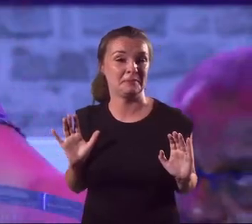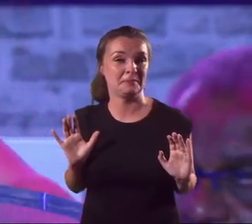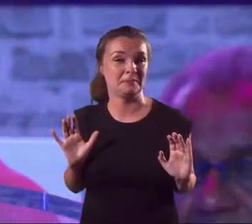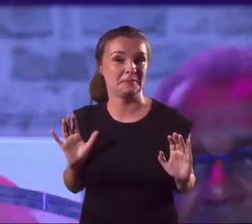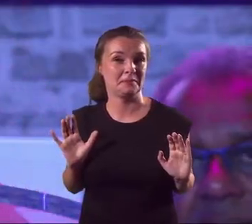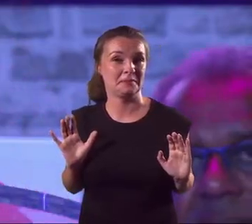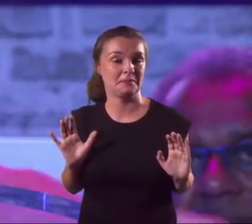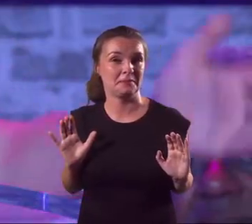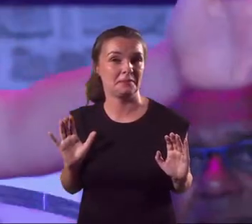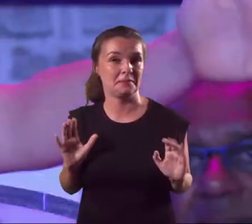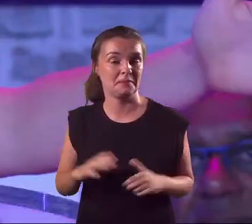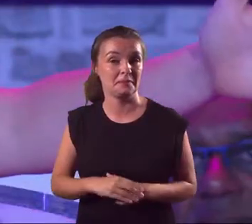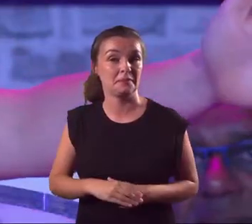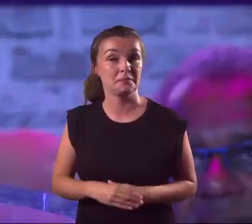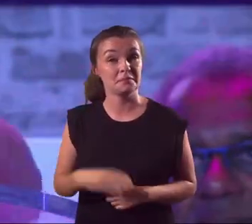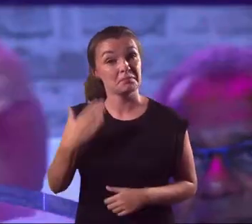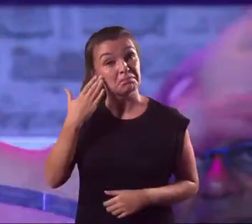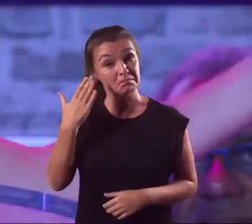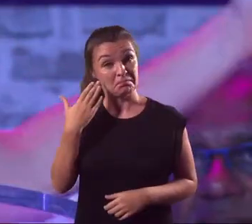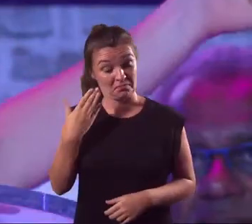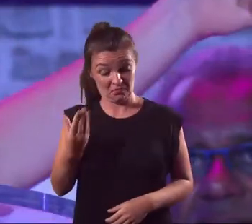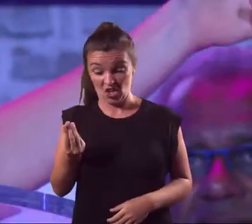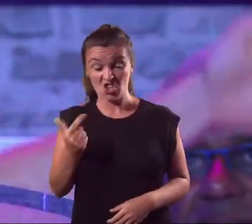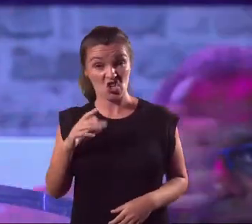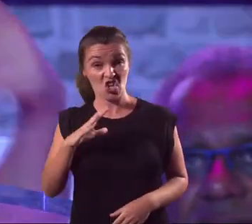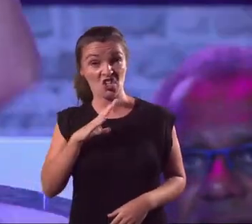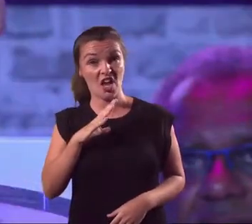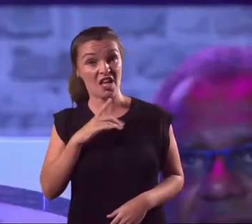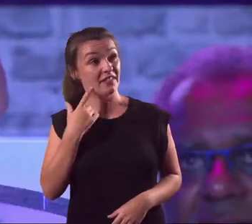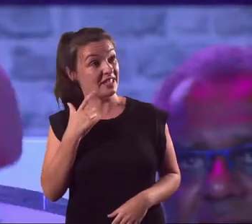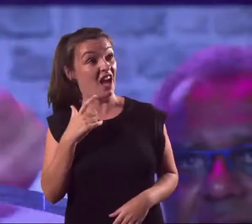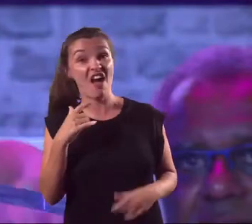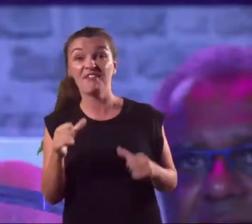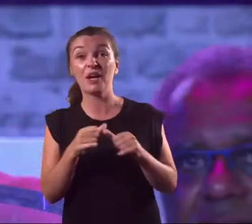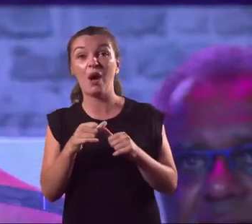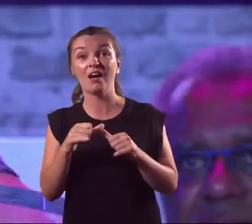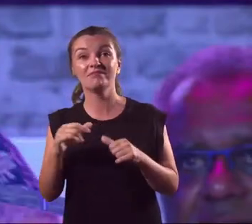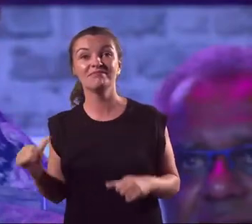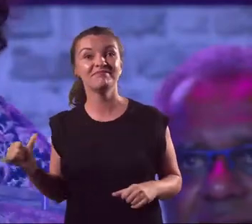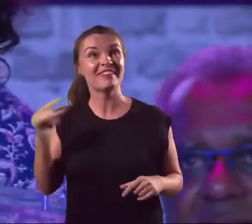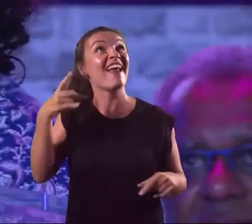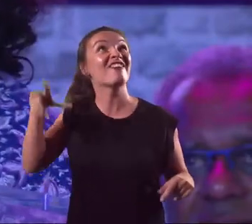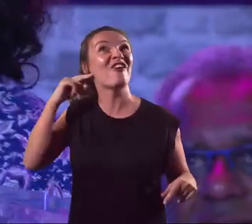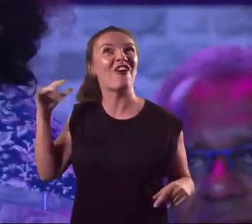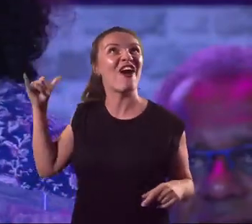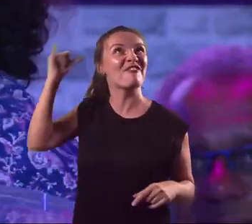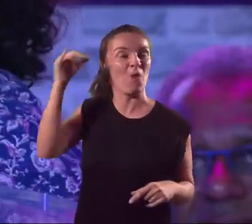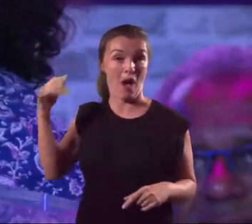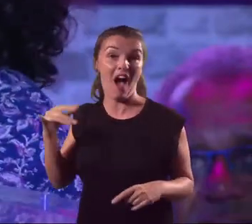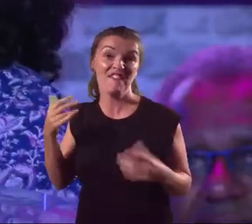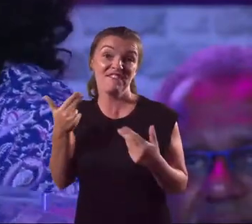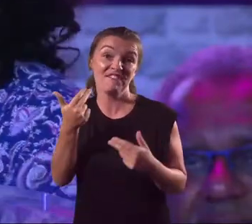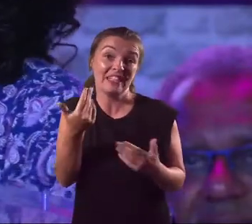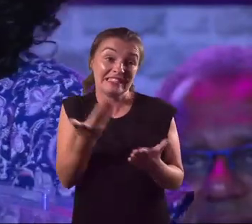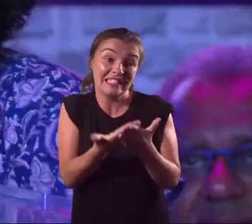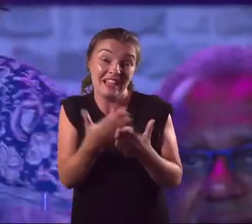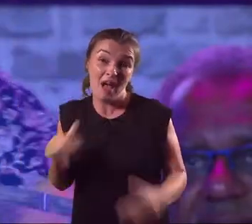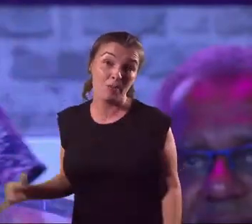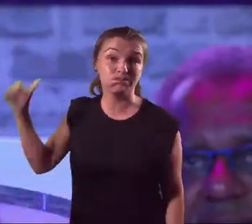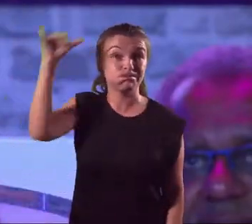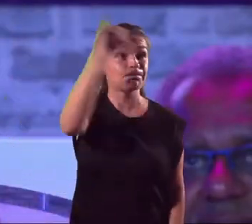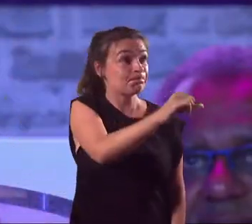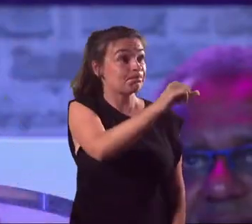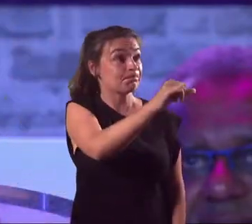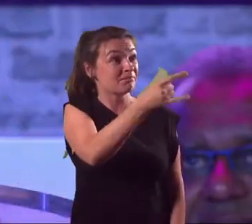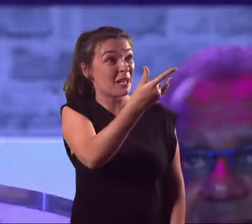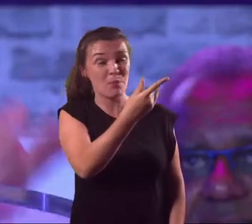jamais vous avez les moyens, bah vous allez vous payer un billet d'avion, puisqu'on entend l'avion juste au-dessus de nous, vous allez vous payer un billet d'avion pour